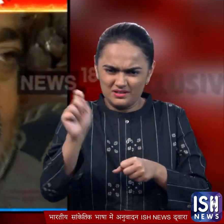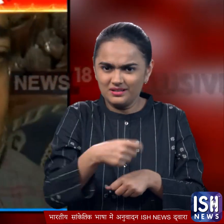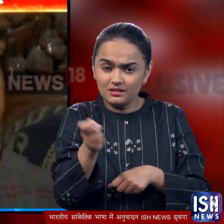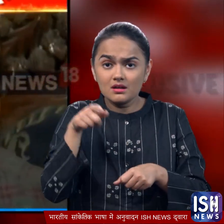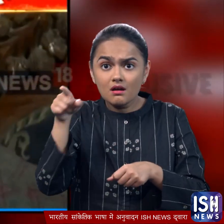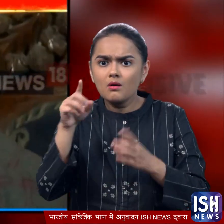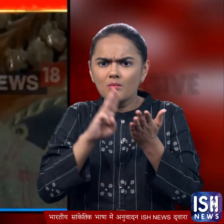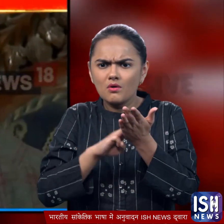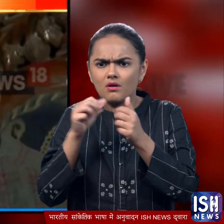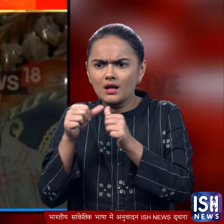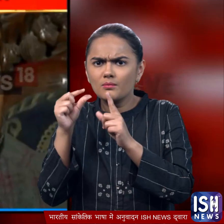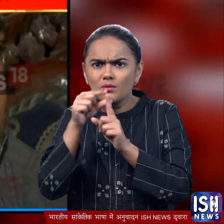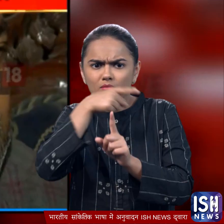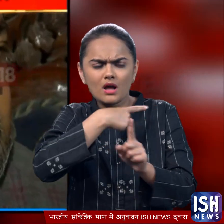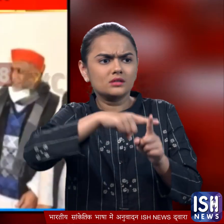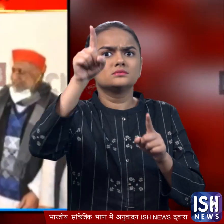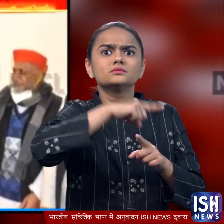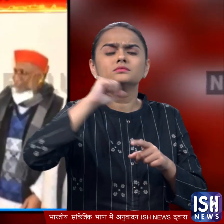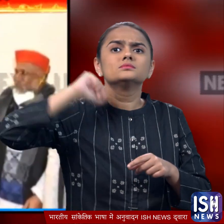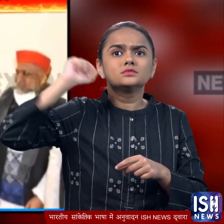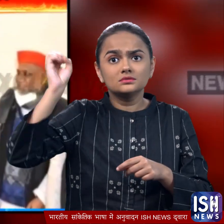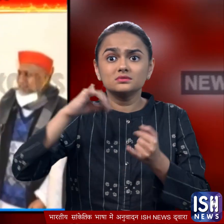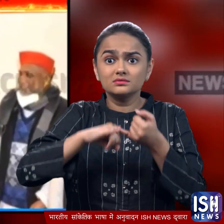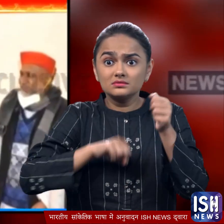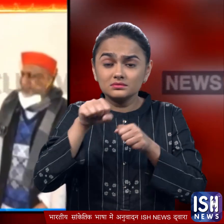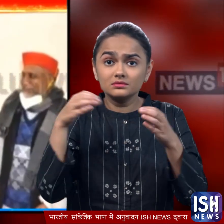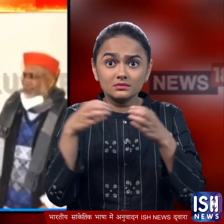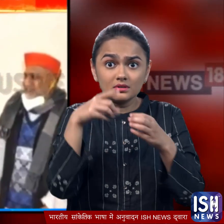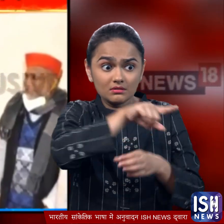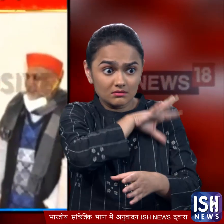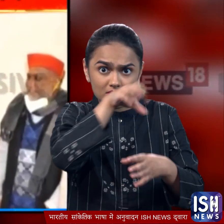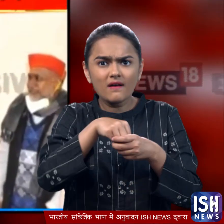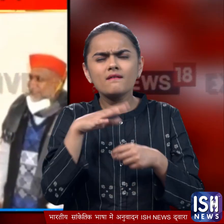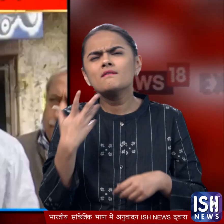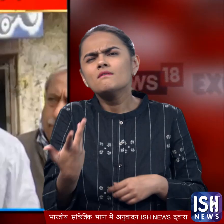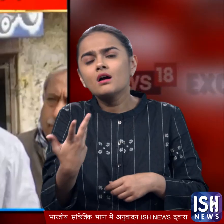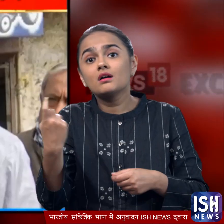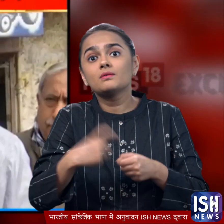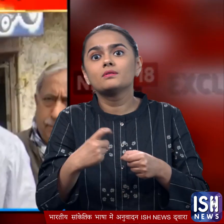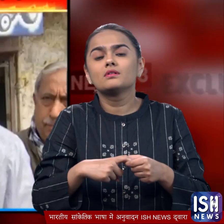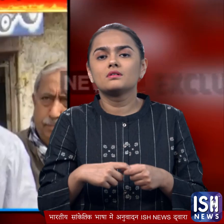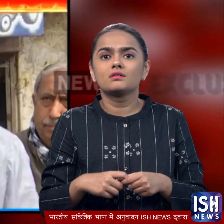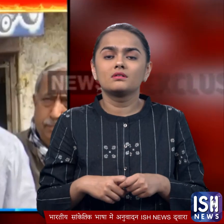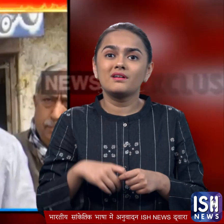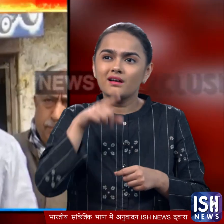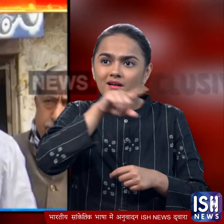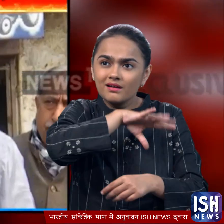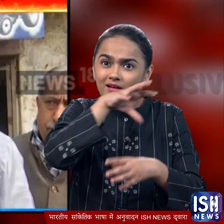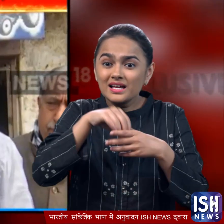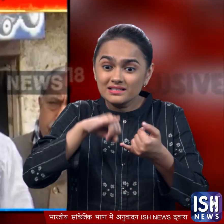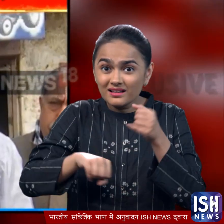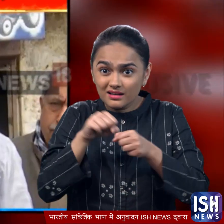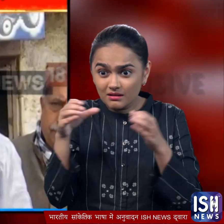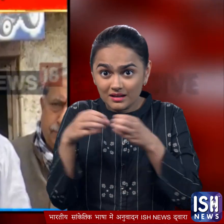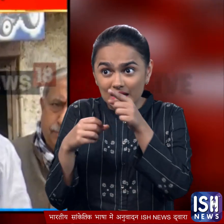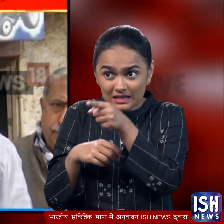भी मोहर्रम अली पप्पू के खिलाफ मोर्चा खोल दिया और उनको समाजवादी पार्टी में शामिल करवाए जाने पर सवाल उठा दिए। इससे ये साबित होता है कि